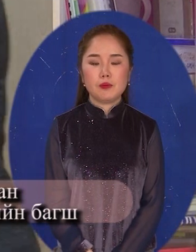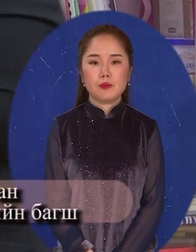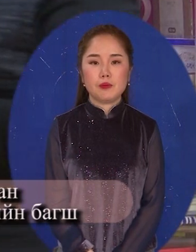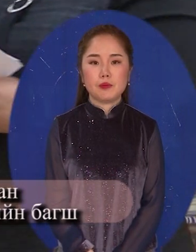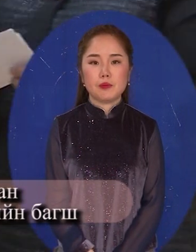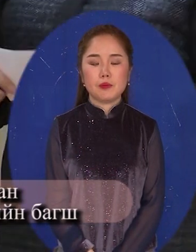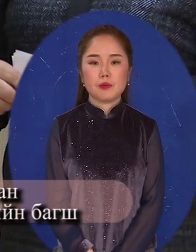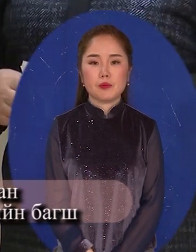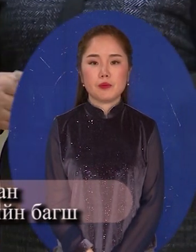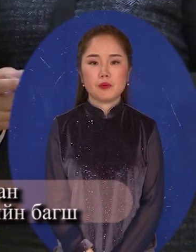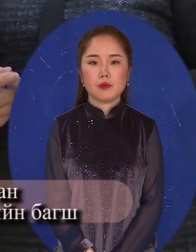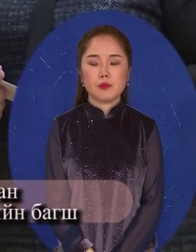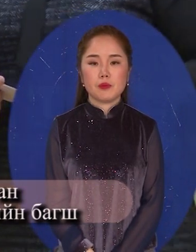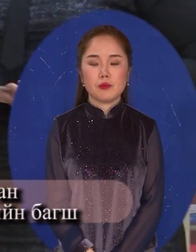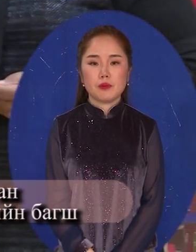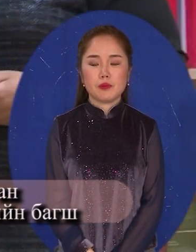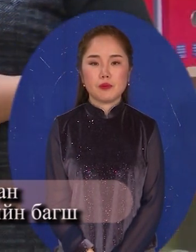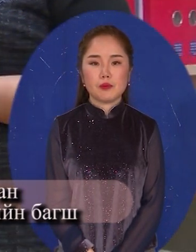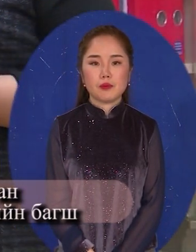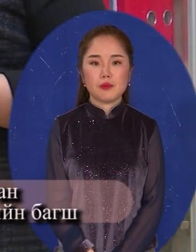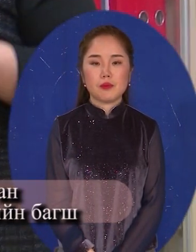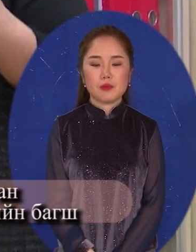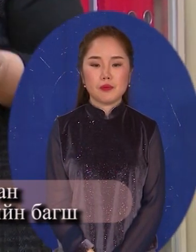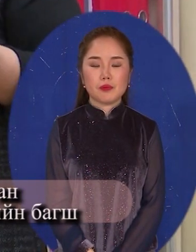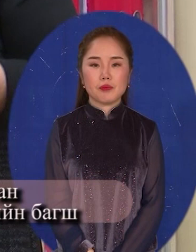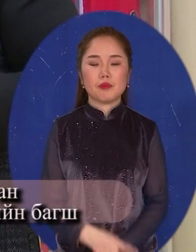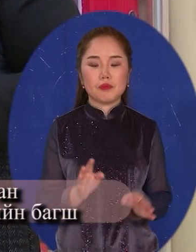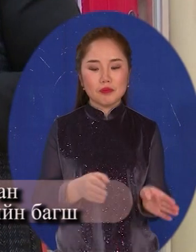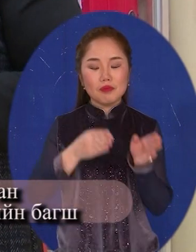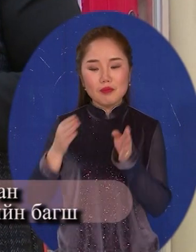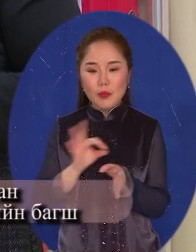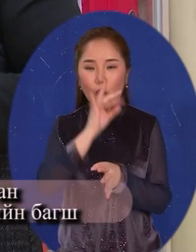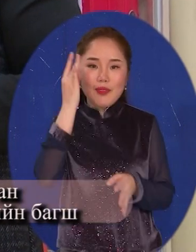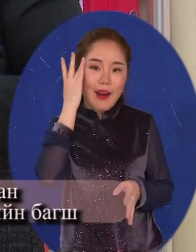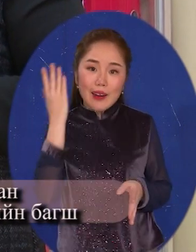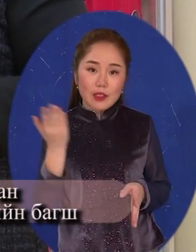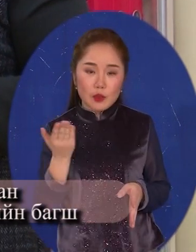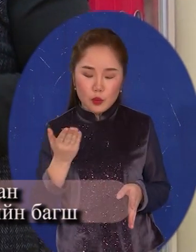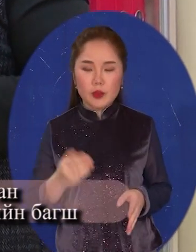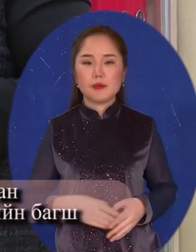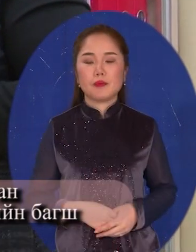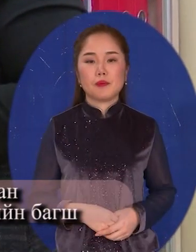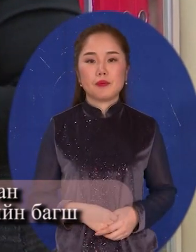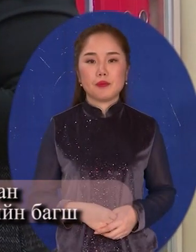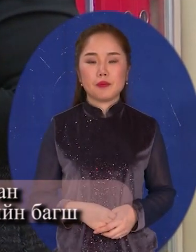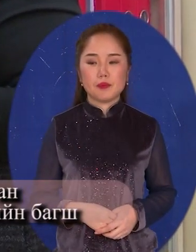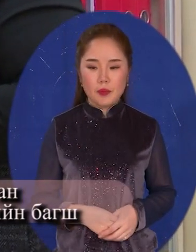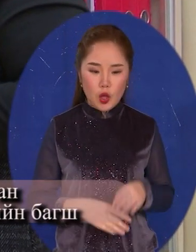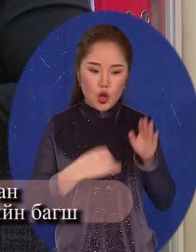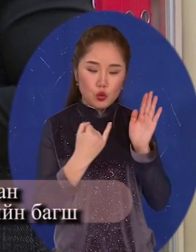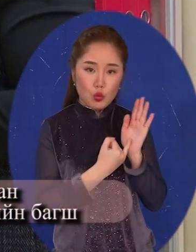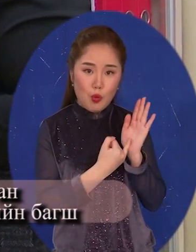Жаңа біз 100-бен арттырып, кемітіп қосып алып үйренгенбіз. Сол тәсілді пайдаланып,